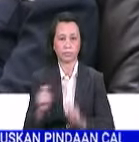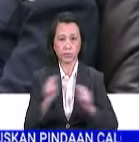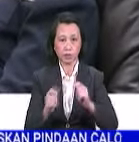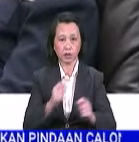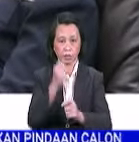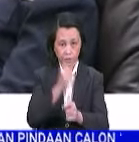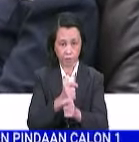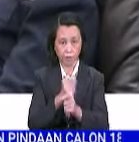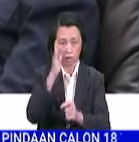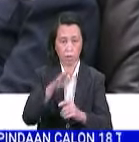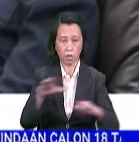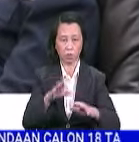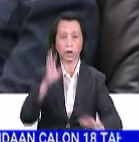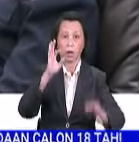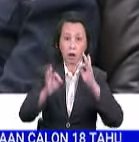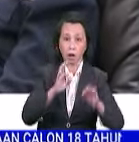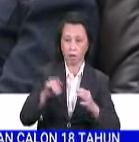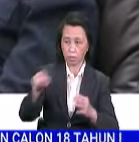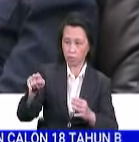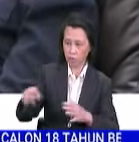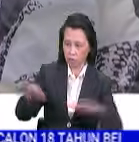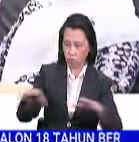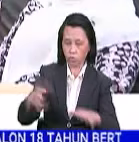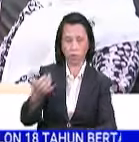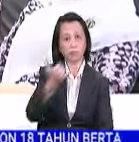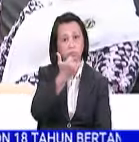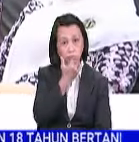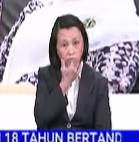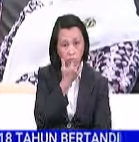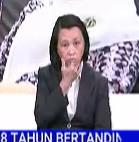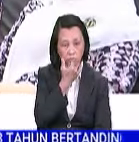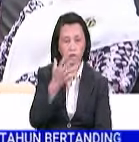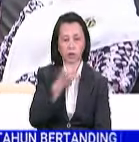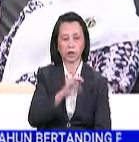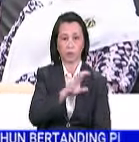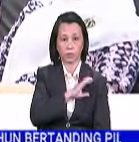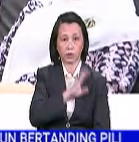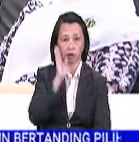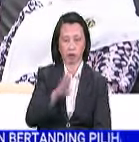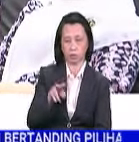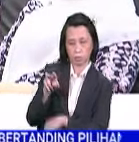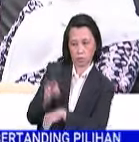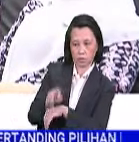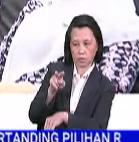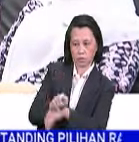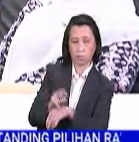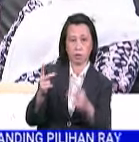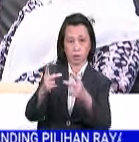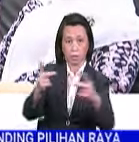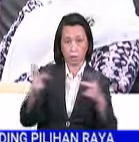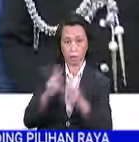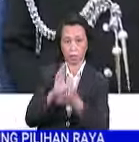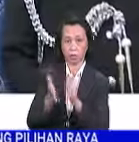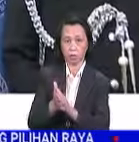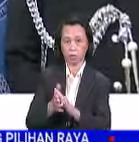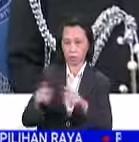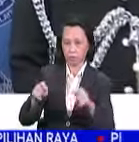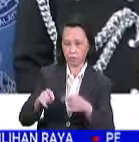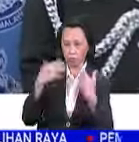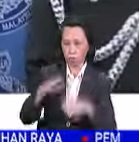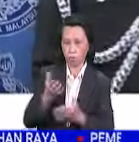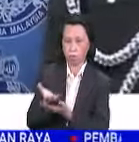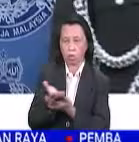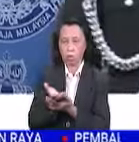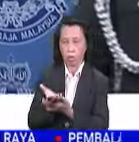tindakan tetap akan diambil sekiranya mereka melakukan kesalahan. Malah polis akan memantau beberapa kawasan yang menjadi hotspot